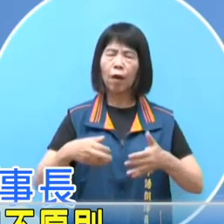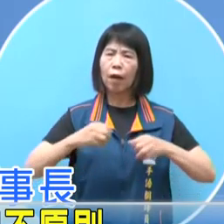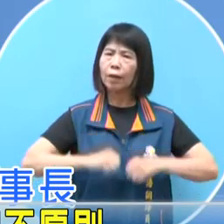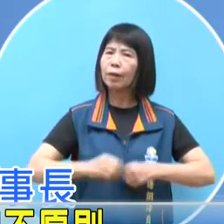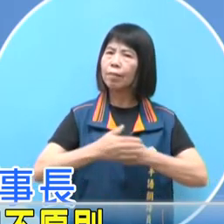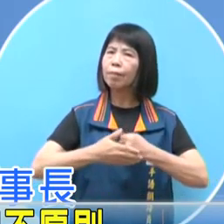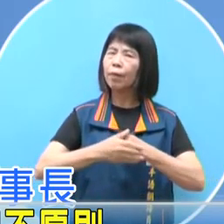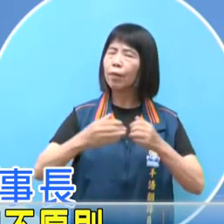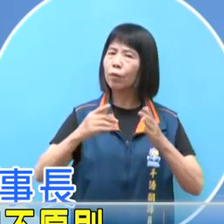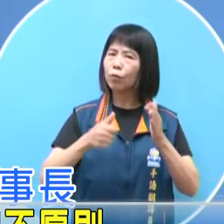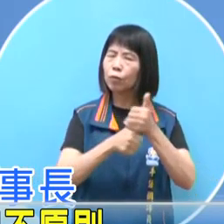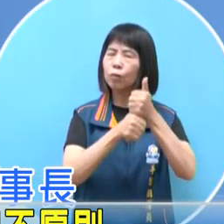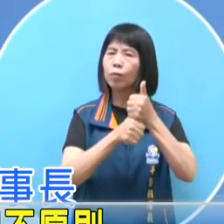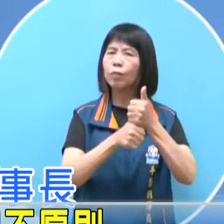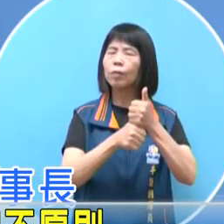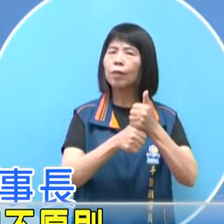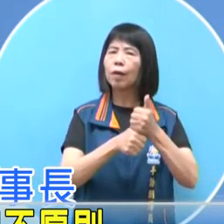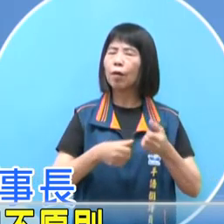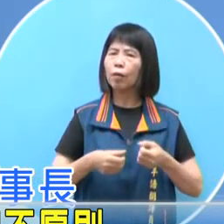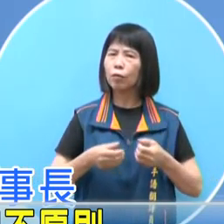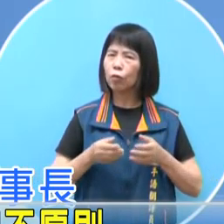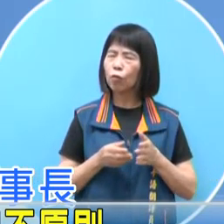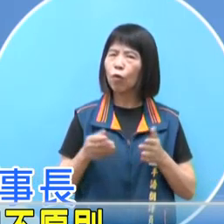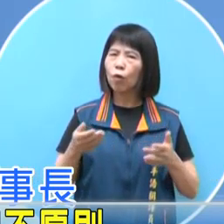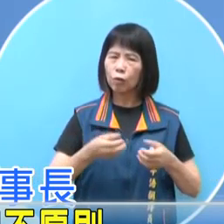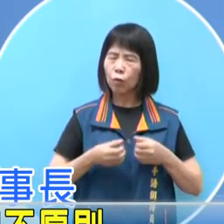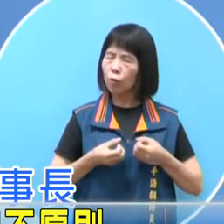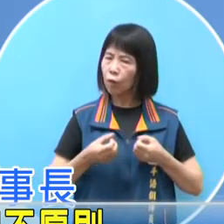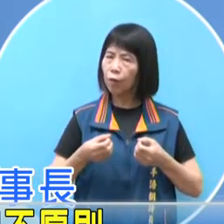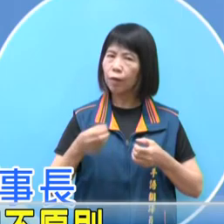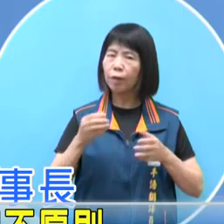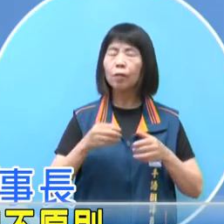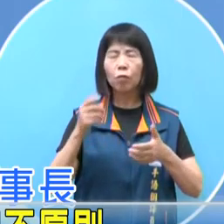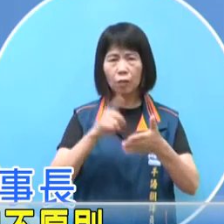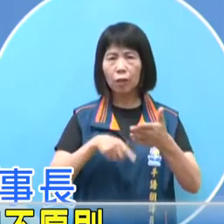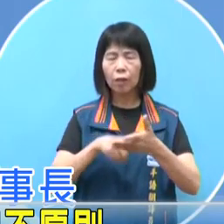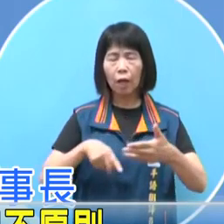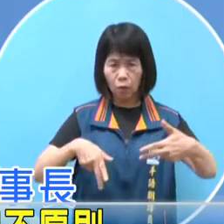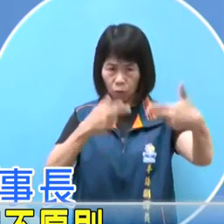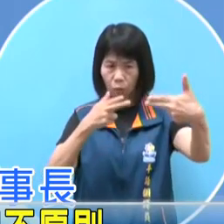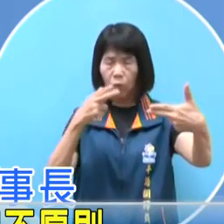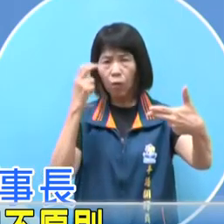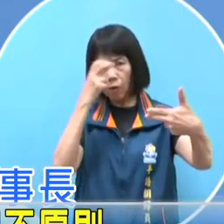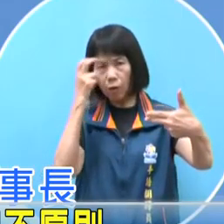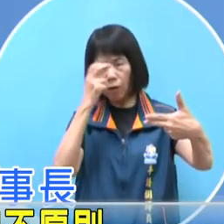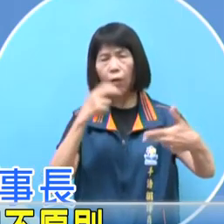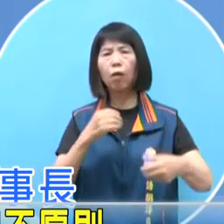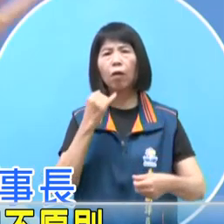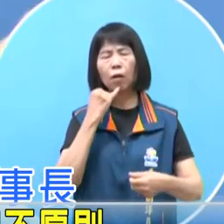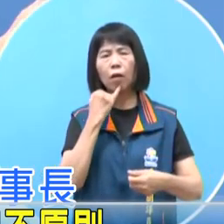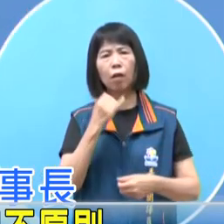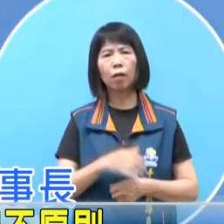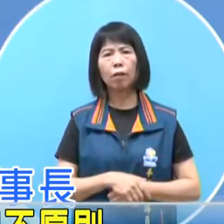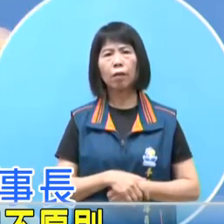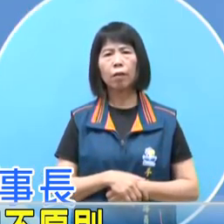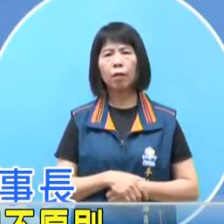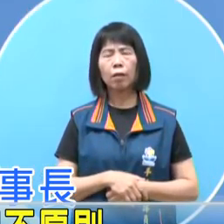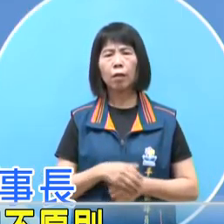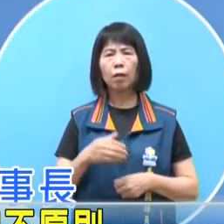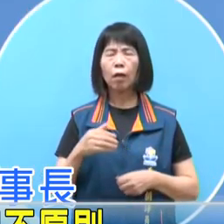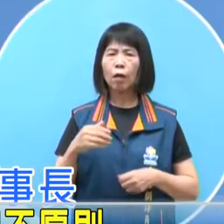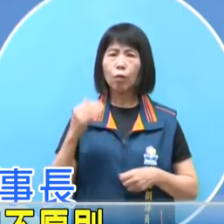放宽，就是一般的民众你也可以透过那个视讯诊疗去看诊不必是那几大